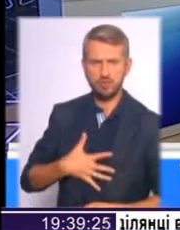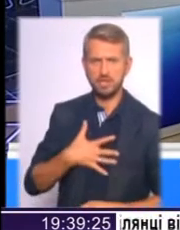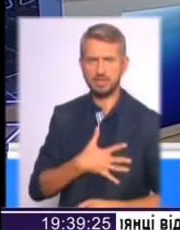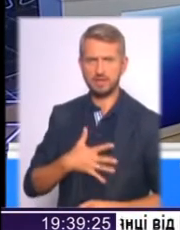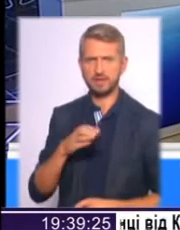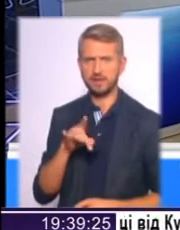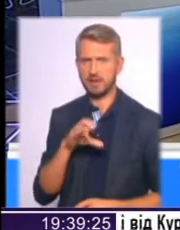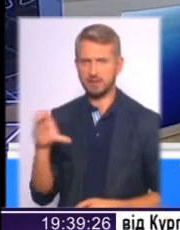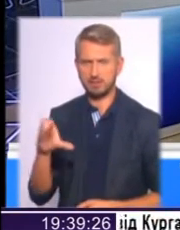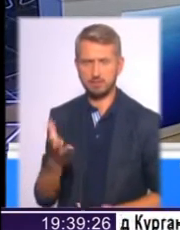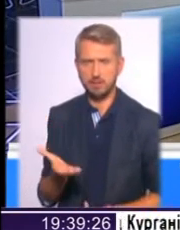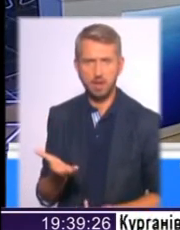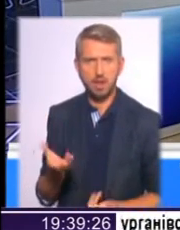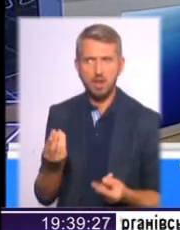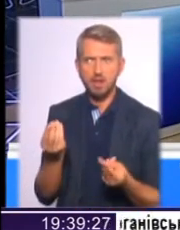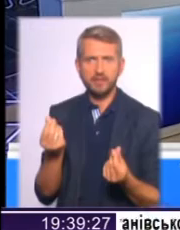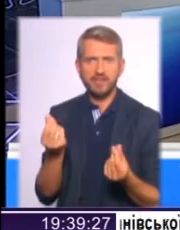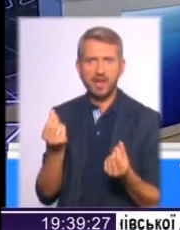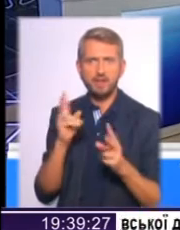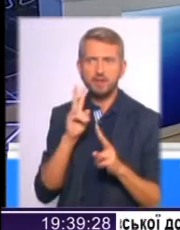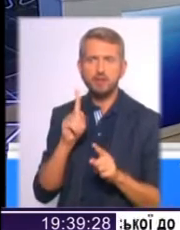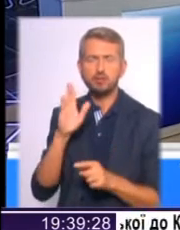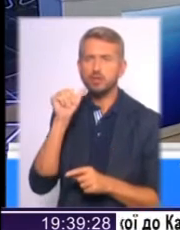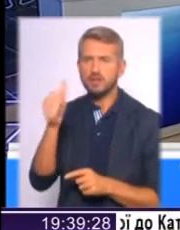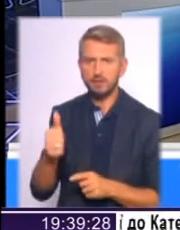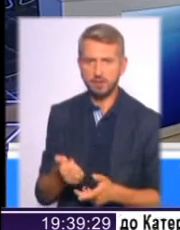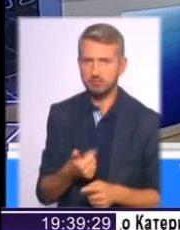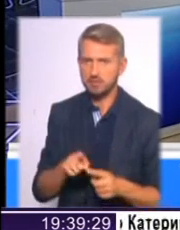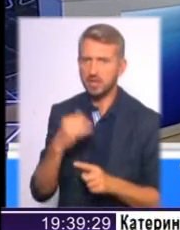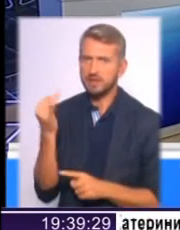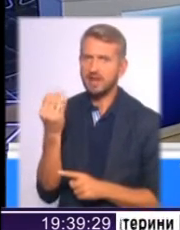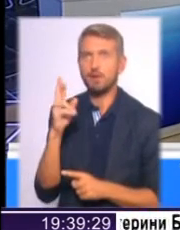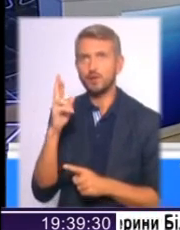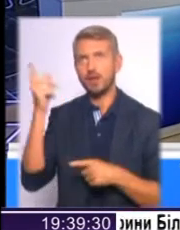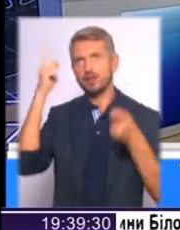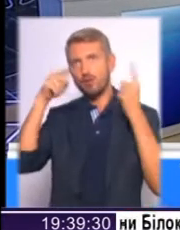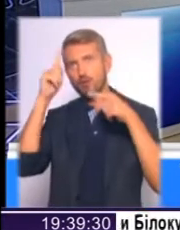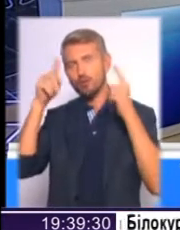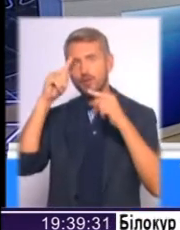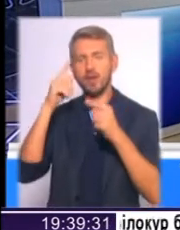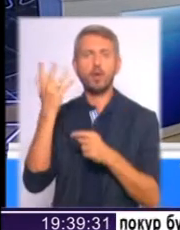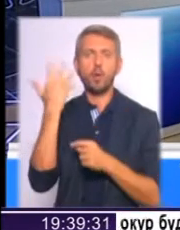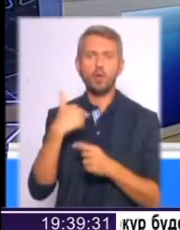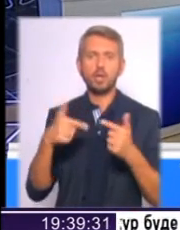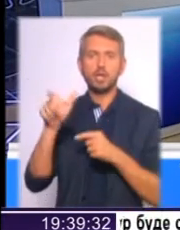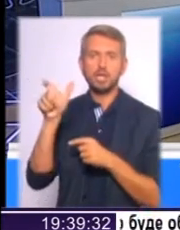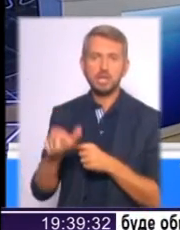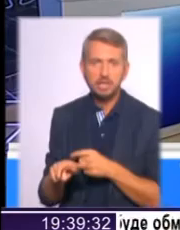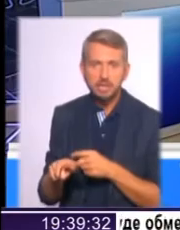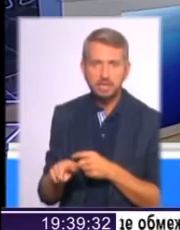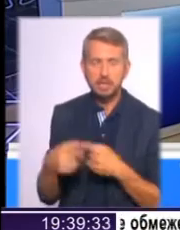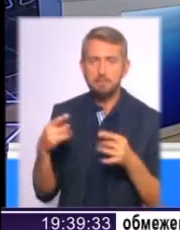Бо тарифи, не знаю, що буде завтра. Ну, так. Це цікаво для творчості, коли гість передачі не